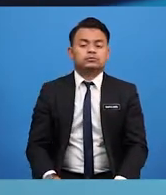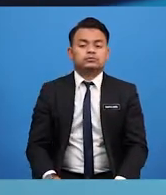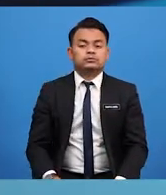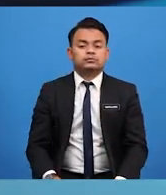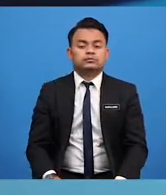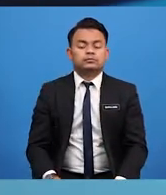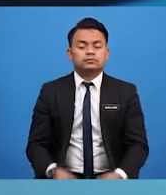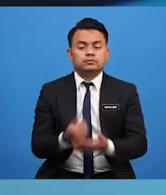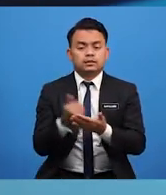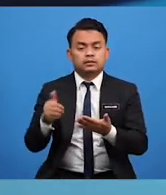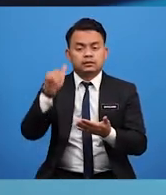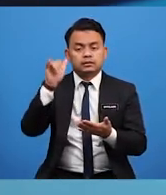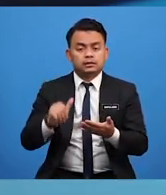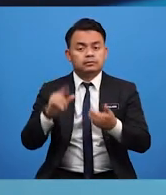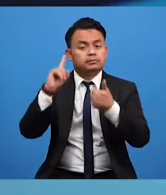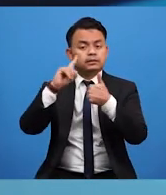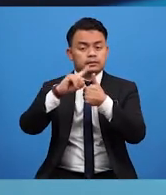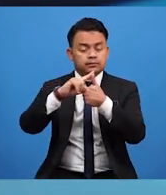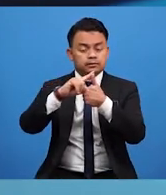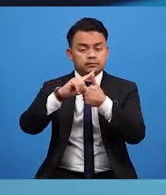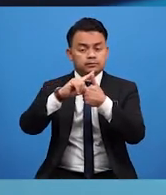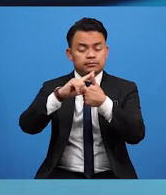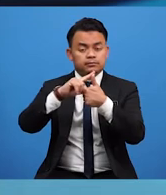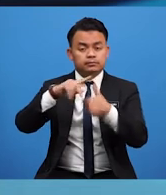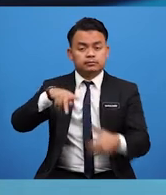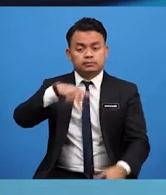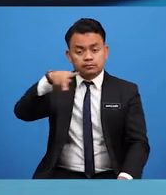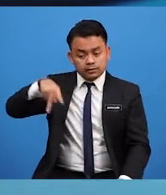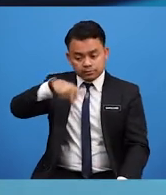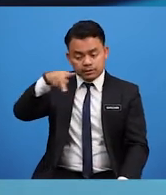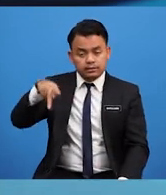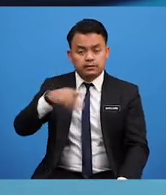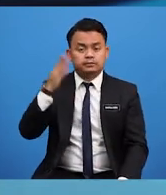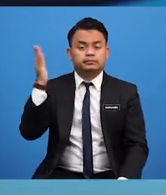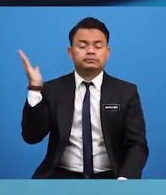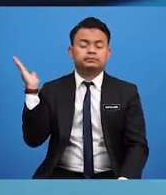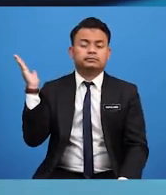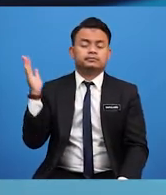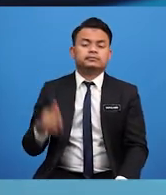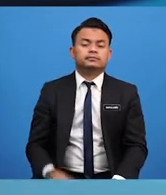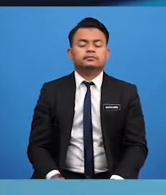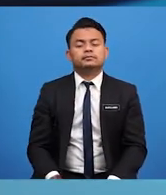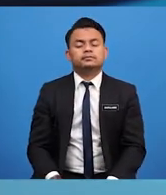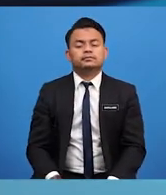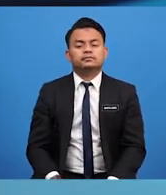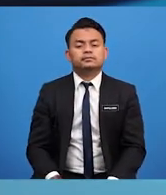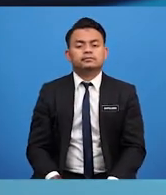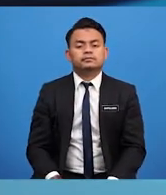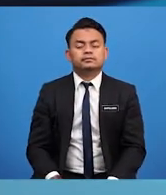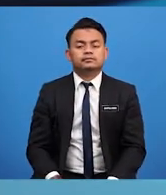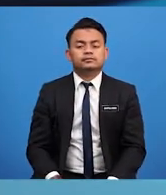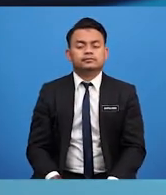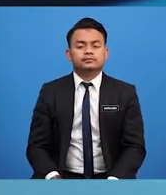Peralatan yang pertama ialah mesin pengisar. Mesin pengisar ialah alat yang